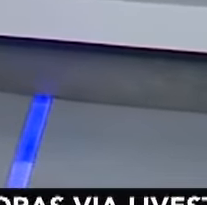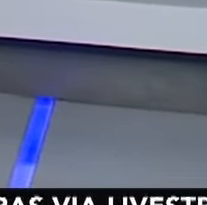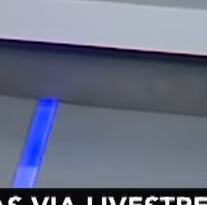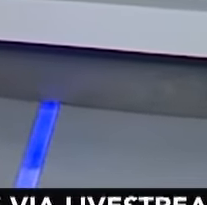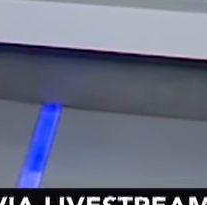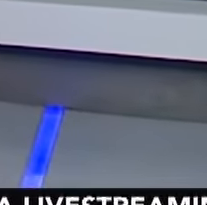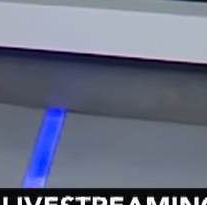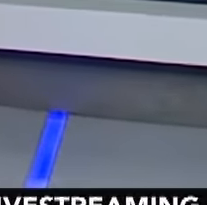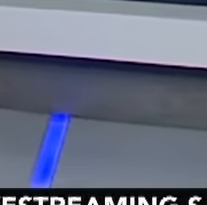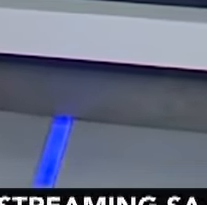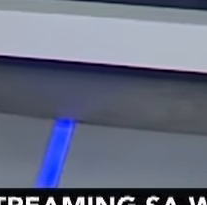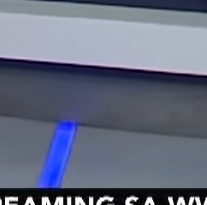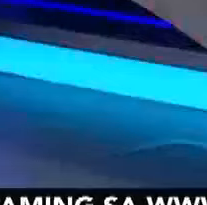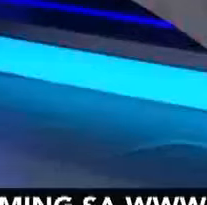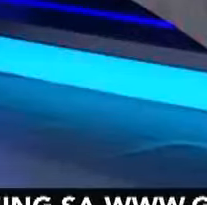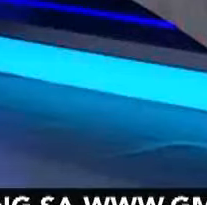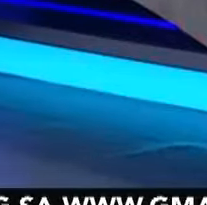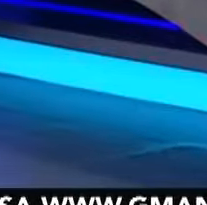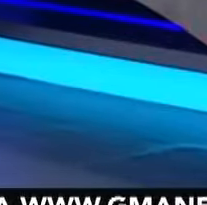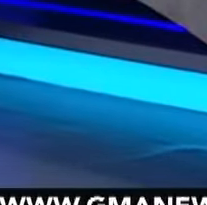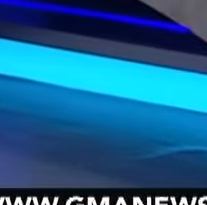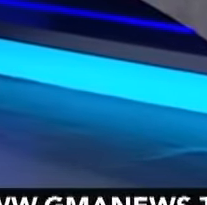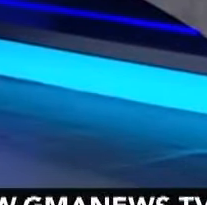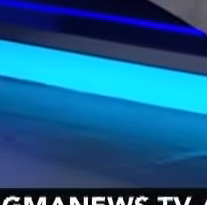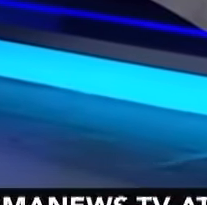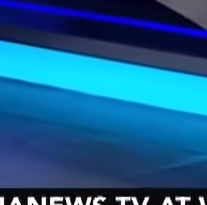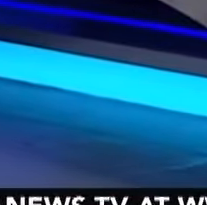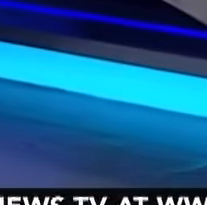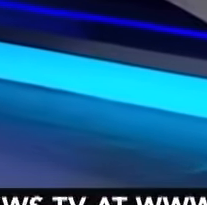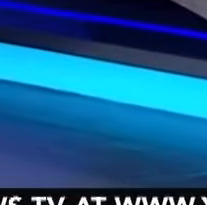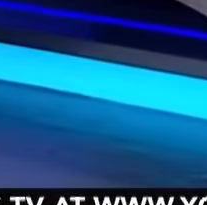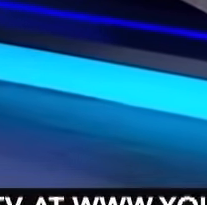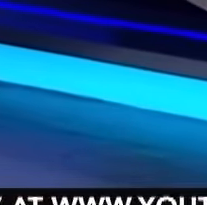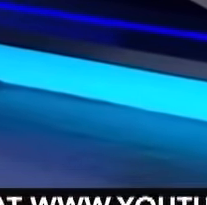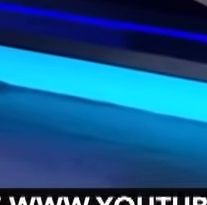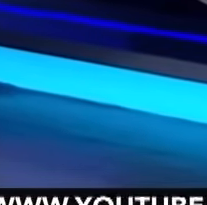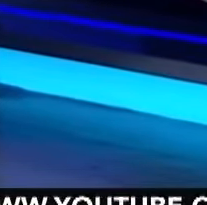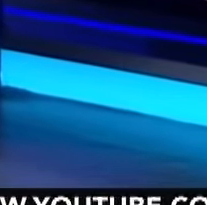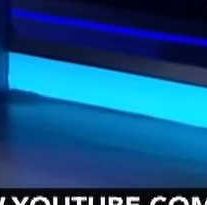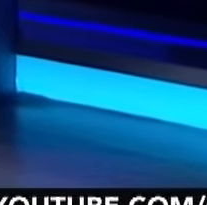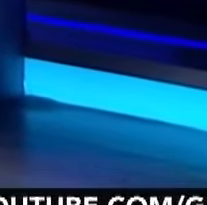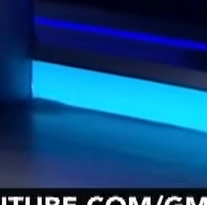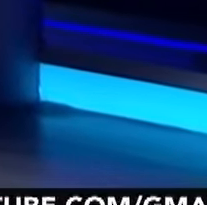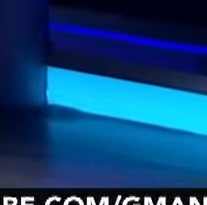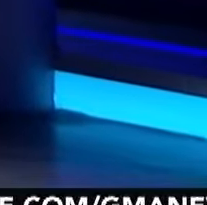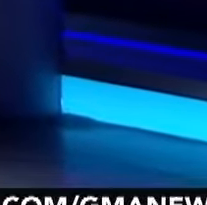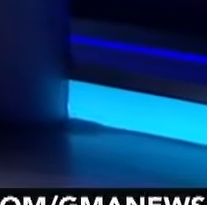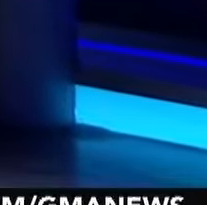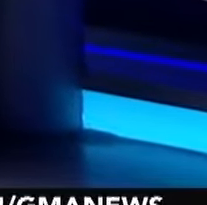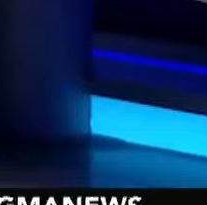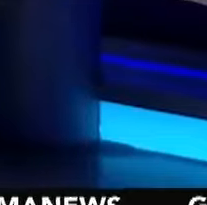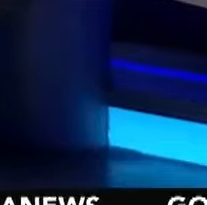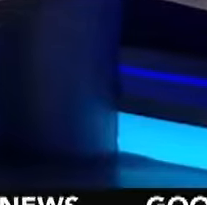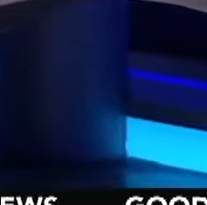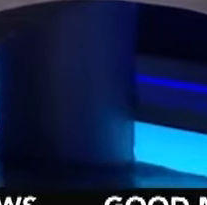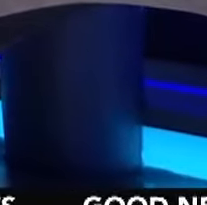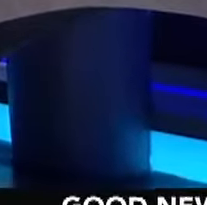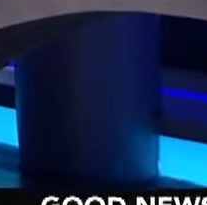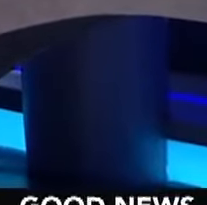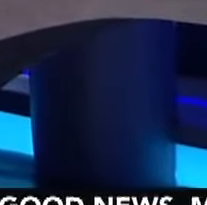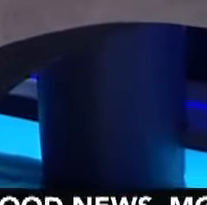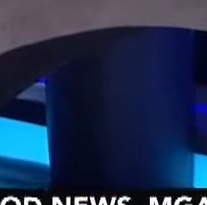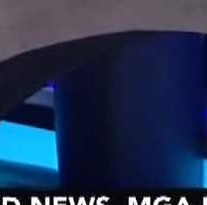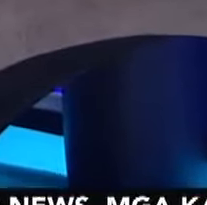na hinukay at itinambak. May dumagdag pa sa mga tila na evict na bangkay. May alok ang LGU na libreng cremation at